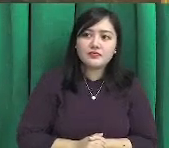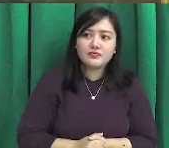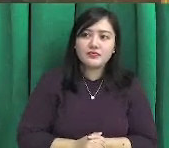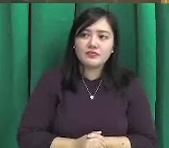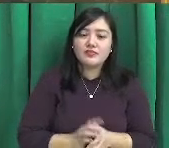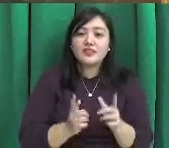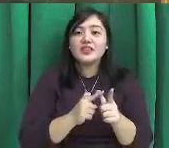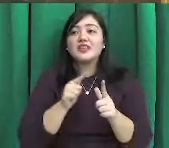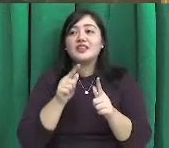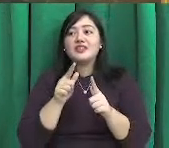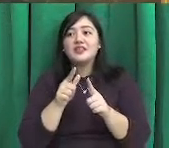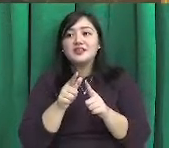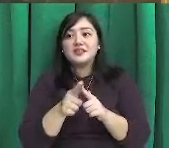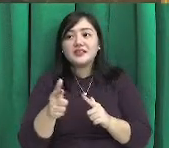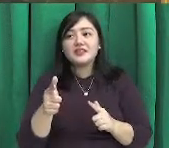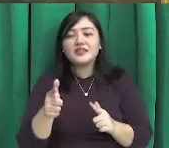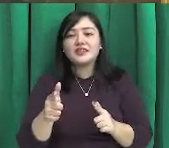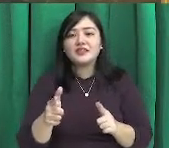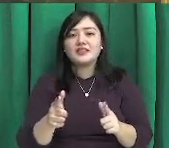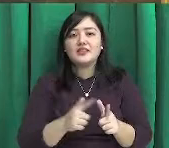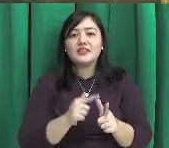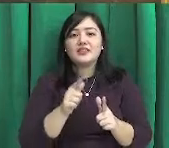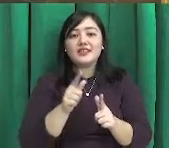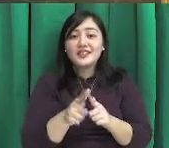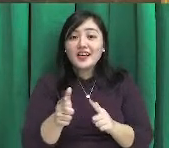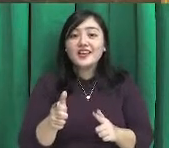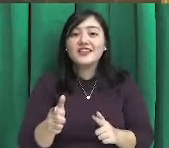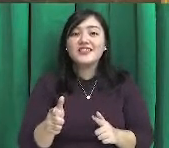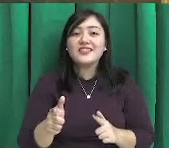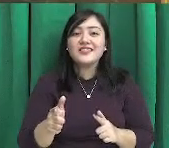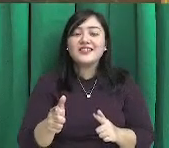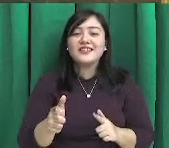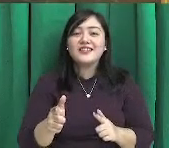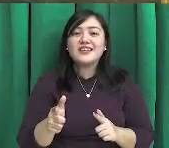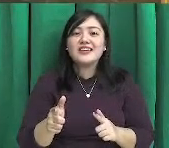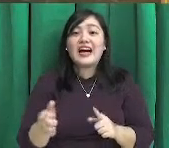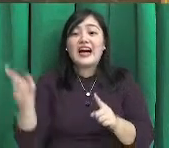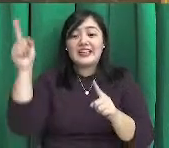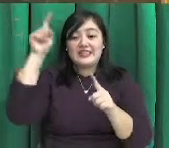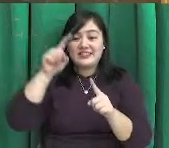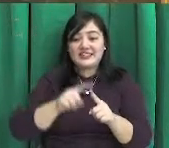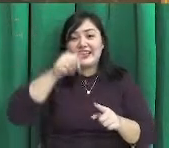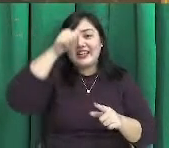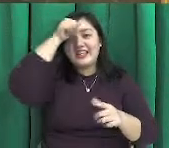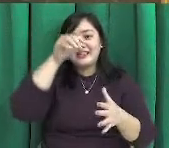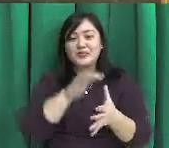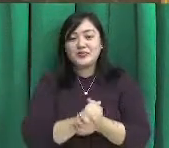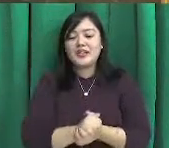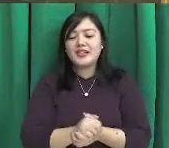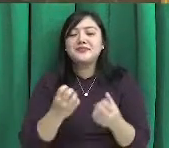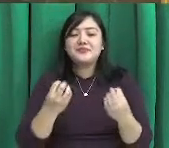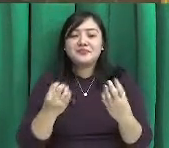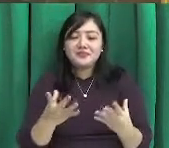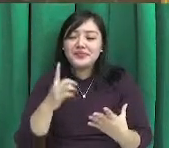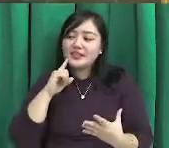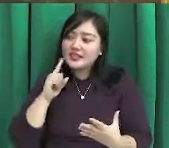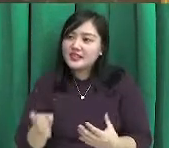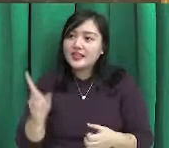pangako sa mga anak ko hanggang ngayon. Mm. So, dumating na po lahat yung mga kanyang mga benefits,